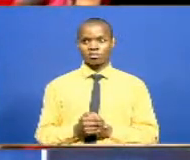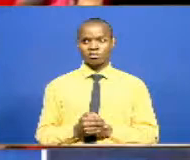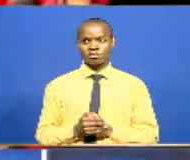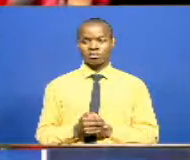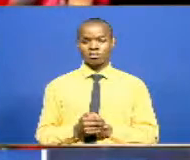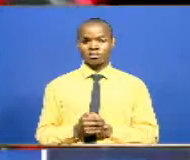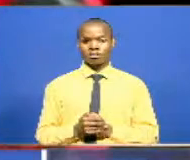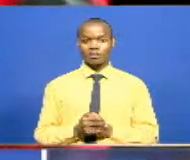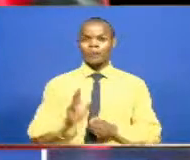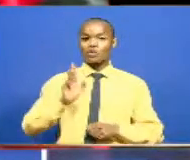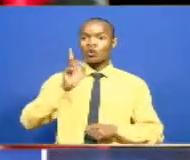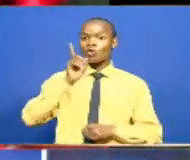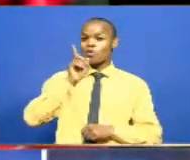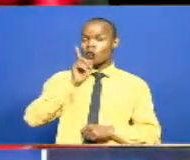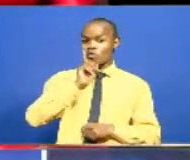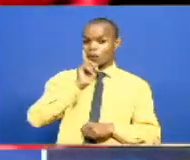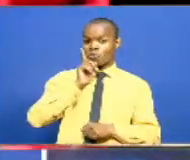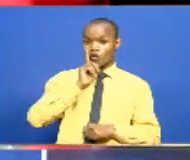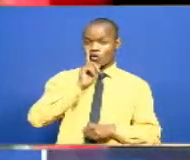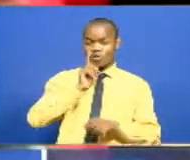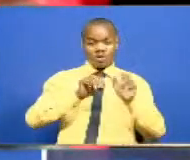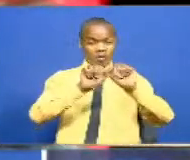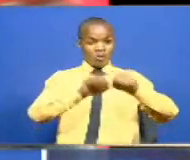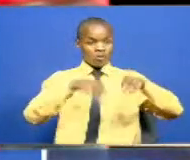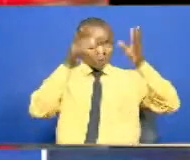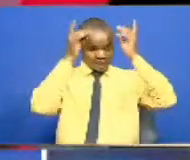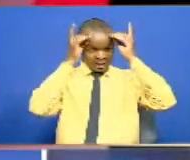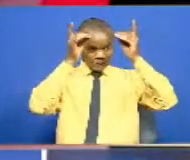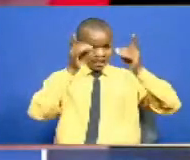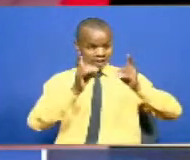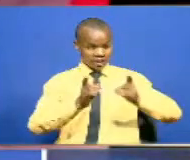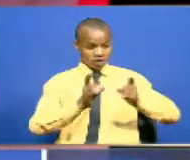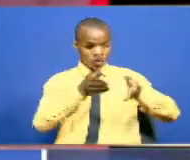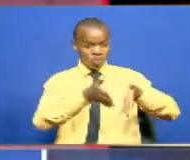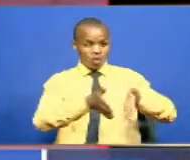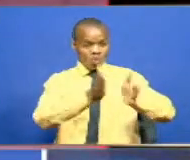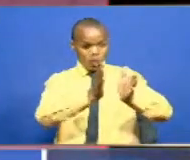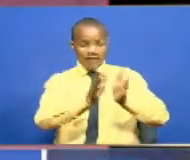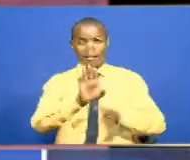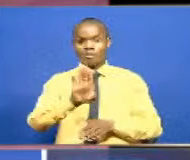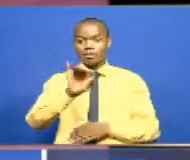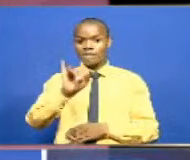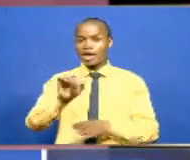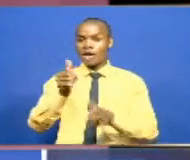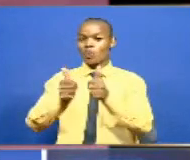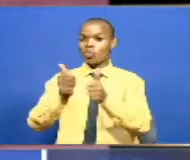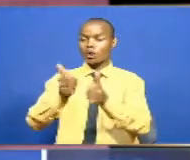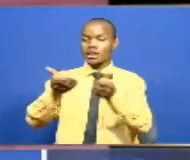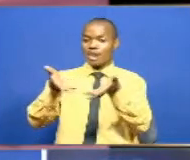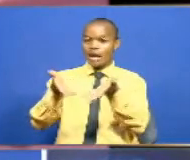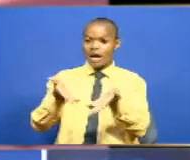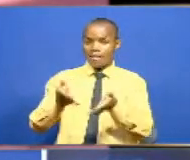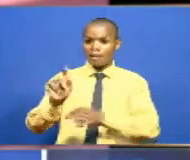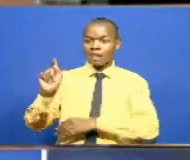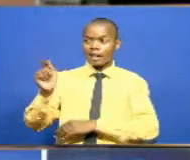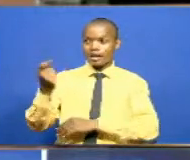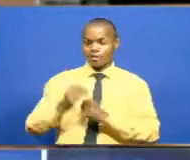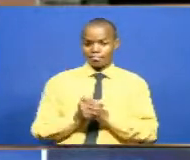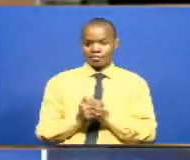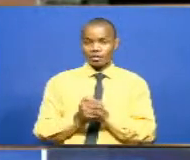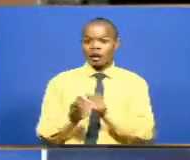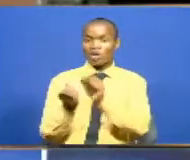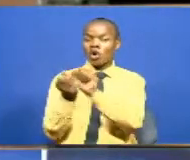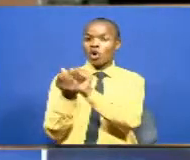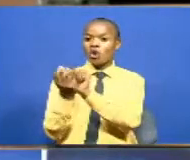Siku ya kesho huenda ikawa muamuzi wa mwelekeo wa mchakato wa marekebisho ya katiba humu nchini. Yapata mabunge